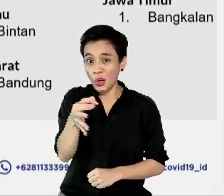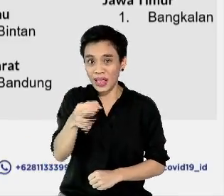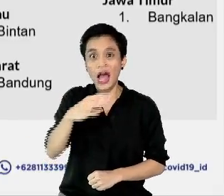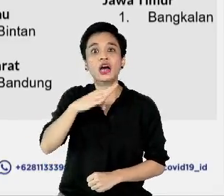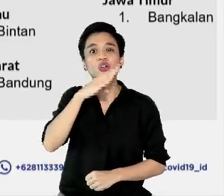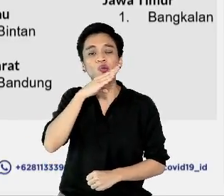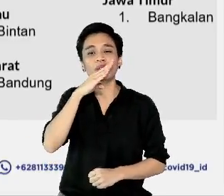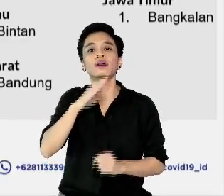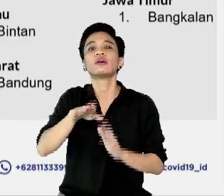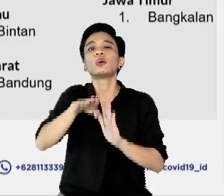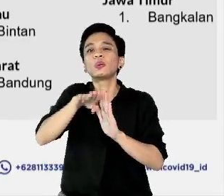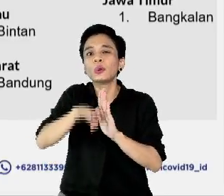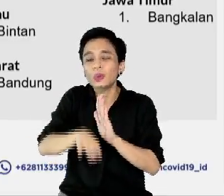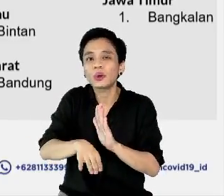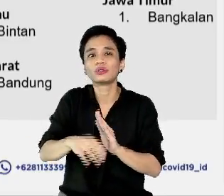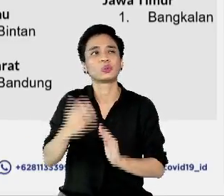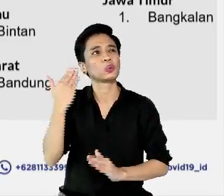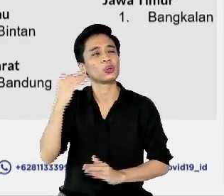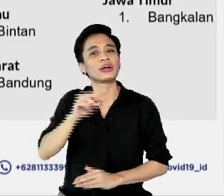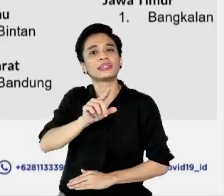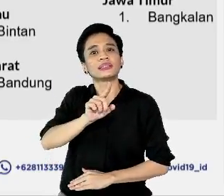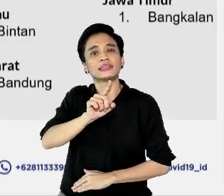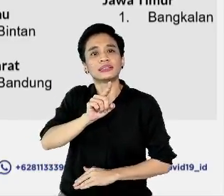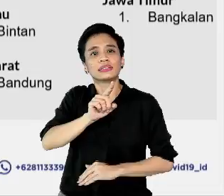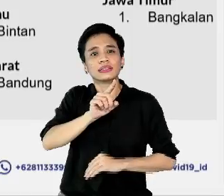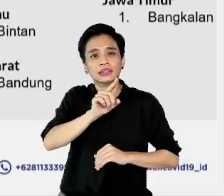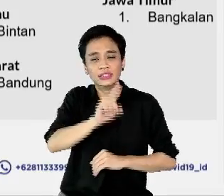berzona kuning, yaitu dari 158